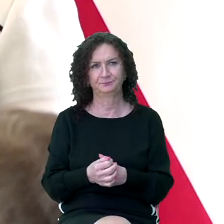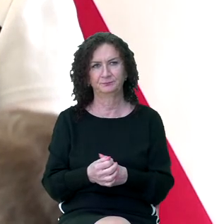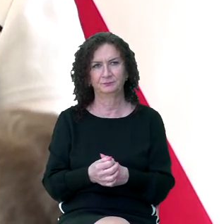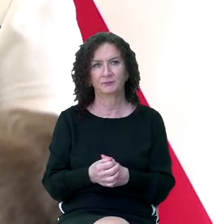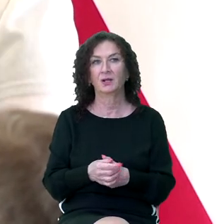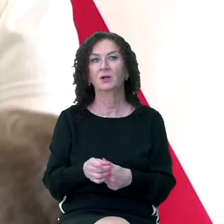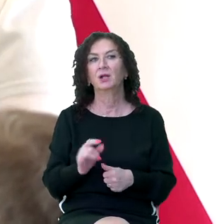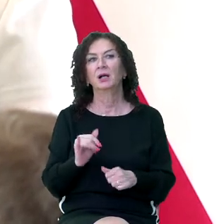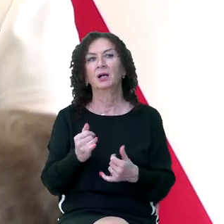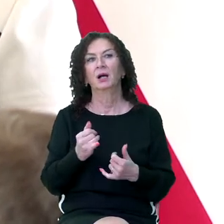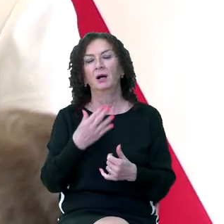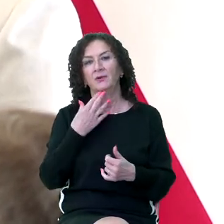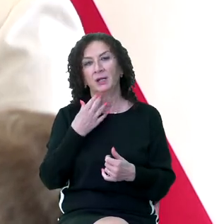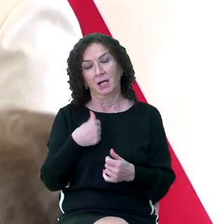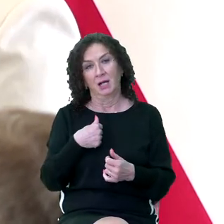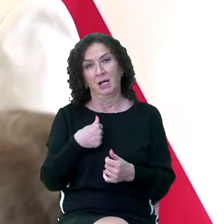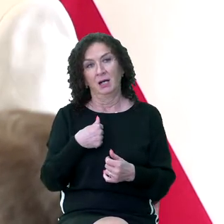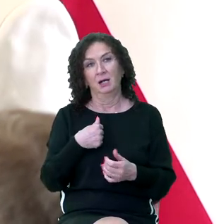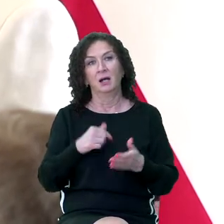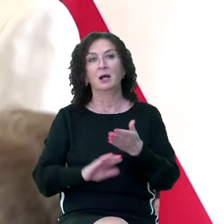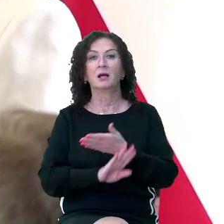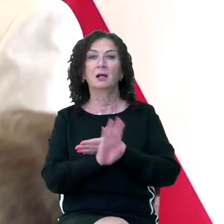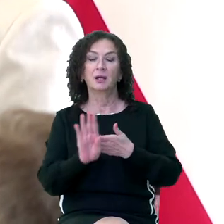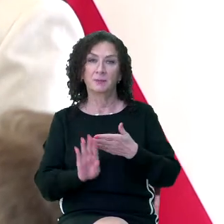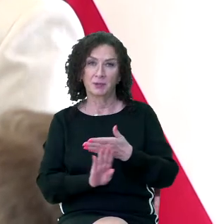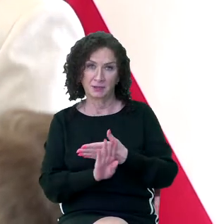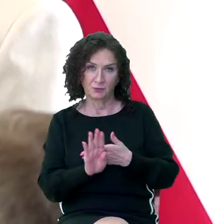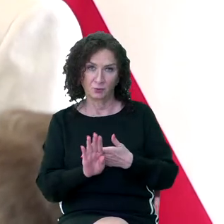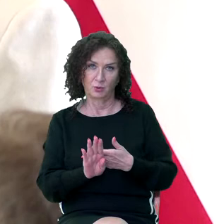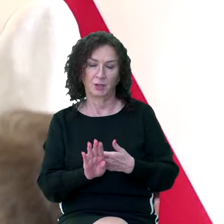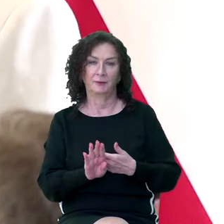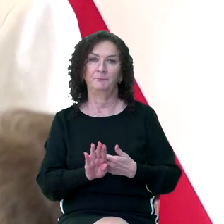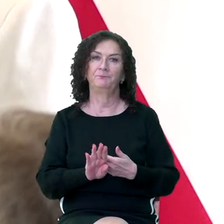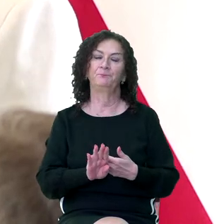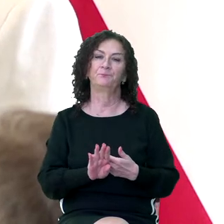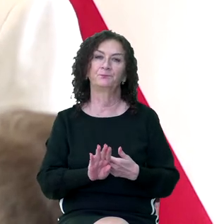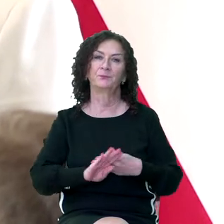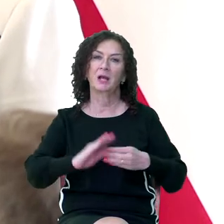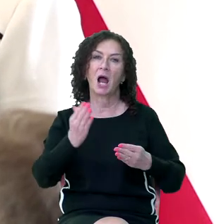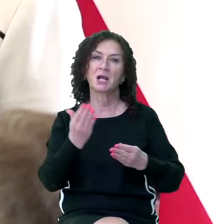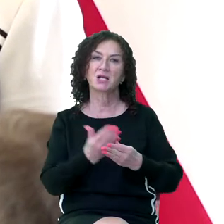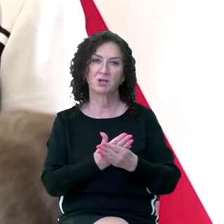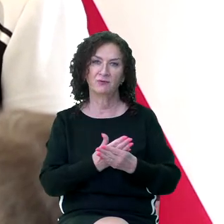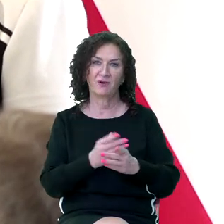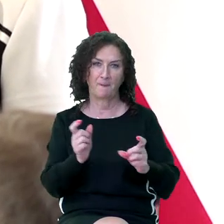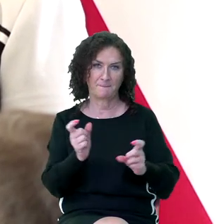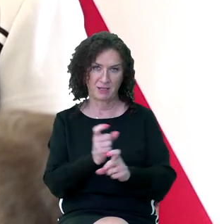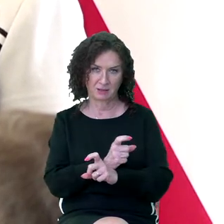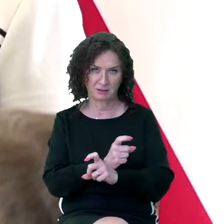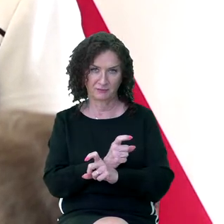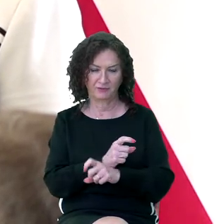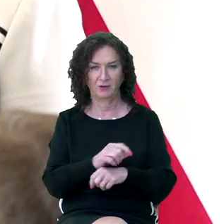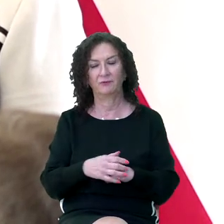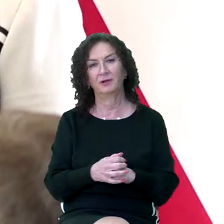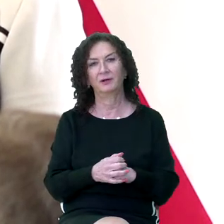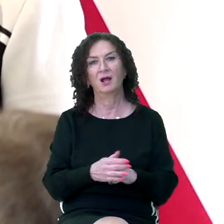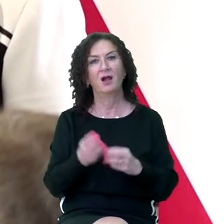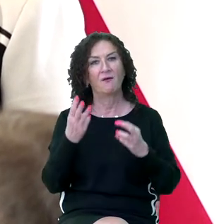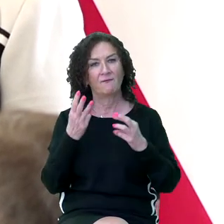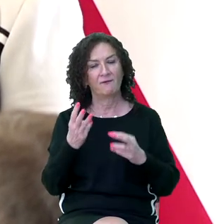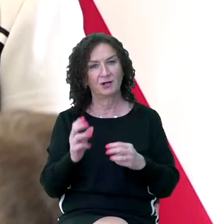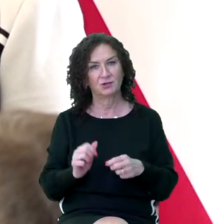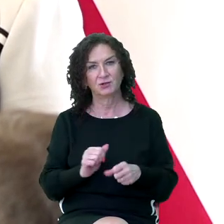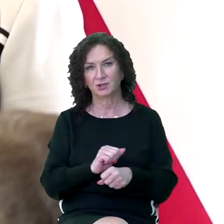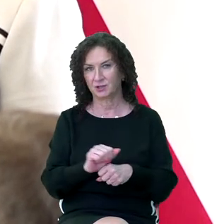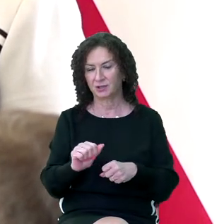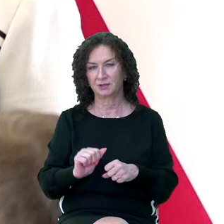mówię, reprezentuję bliskie mi sercu całe życie archiwa państwowe, na podkreślenie zasługuje również ogrom strat,